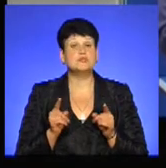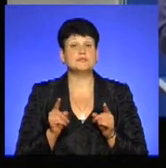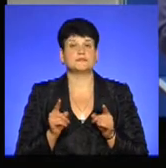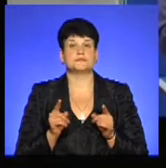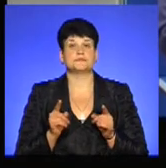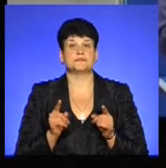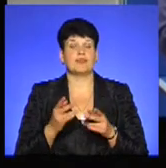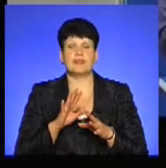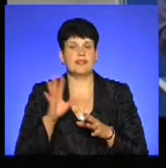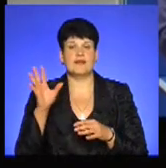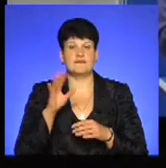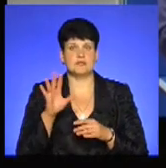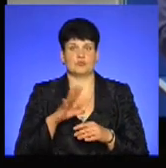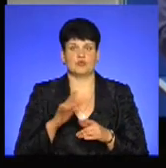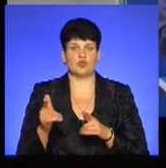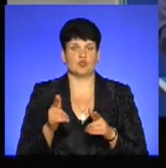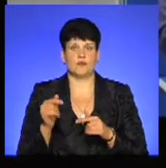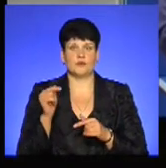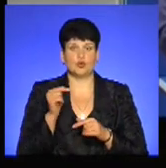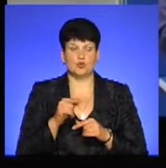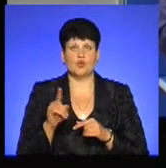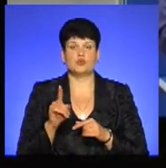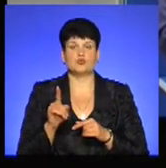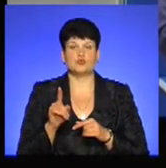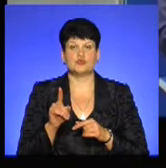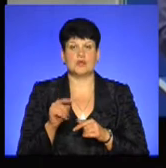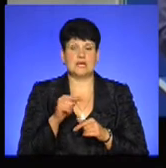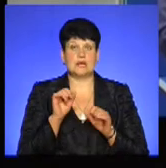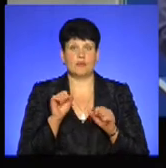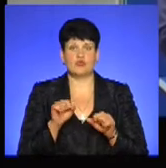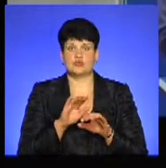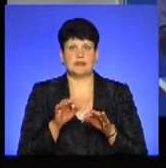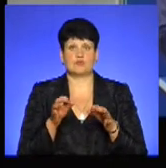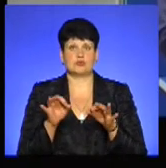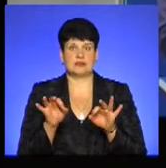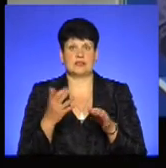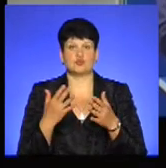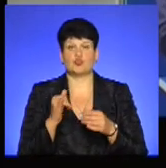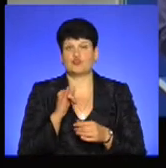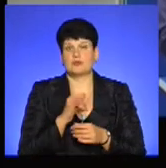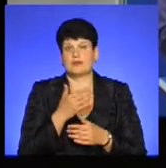Чомусь не всі були готові до того, що їх можуть не пустити, якщо в них немає